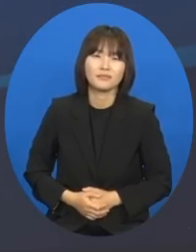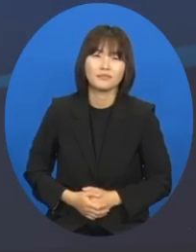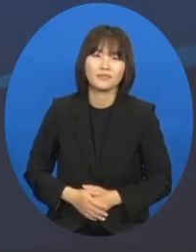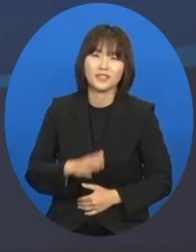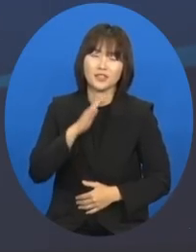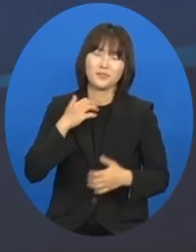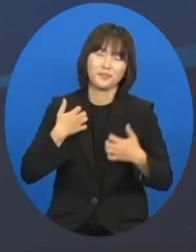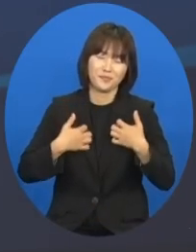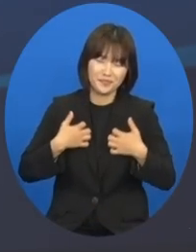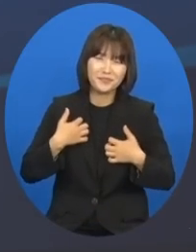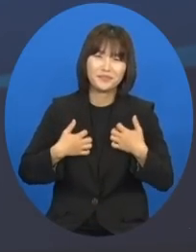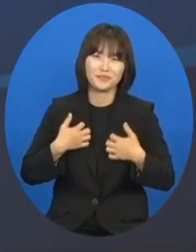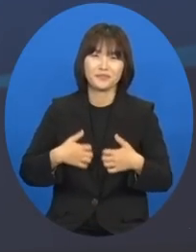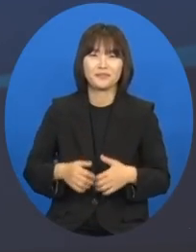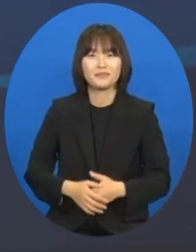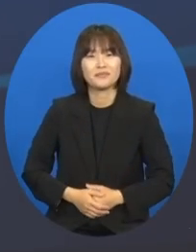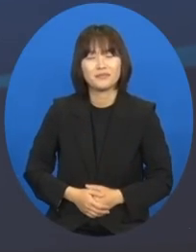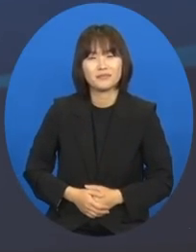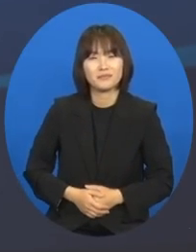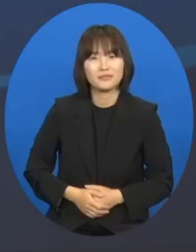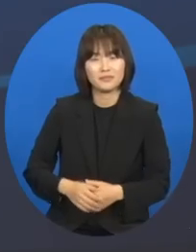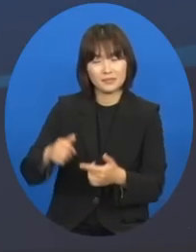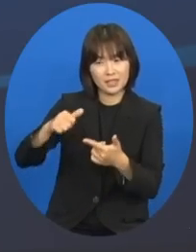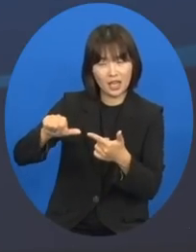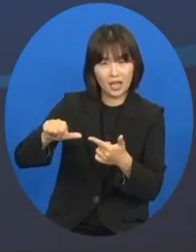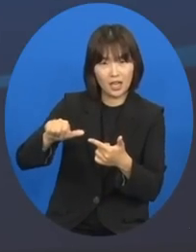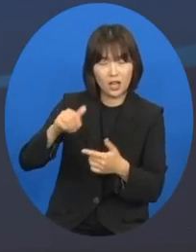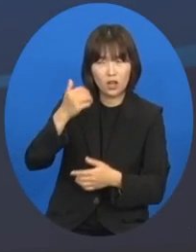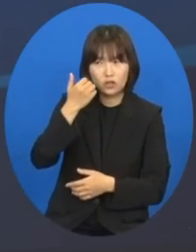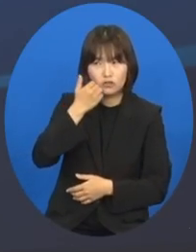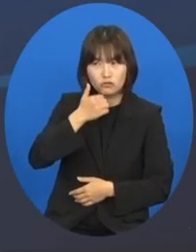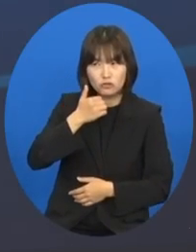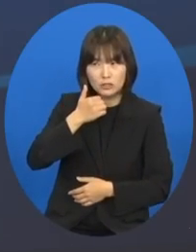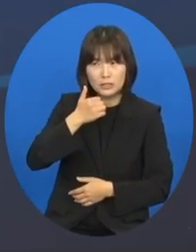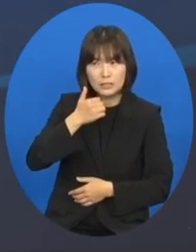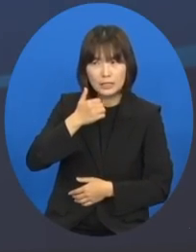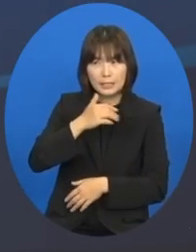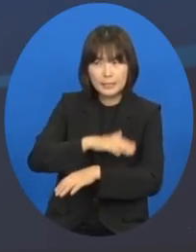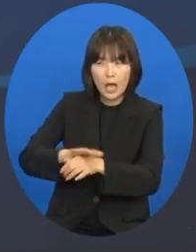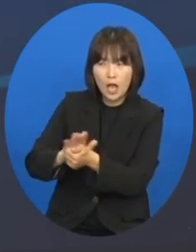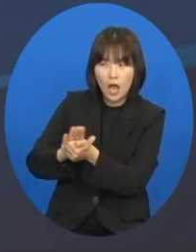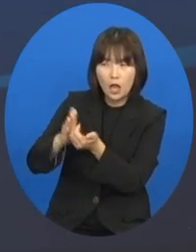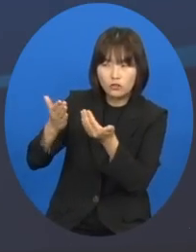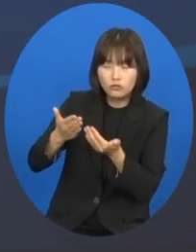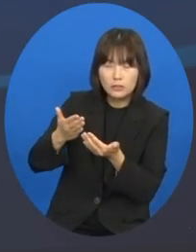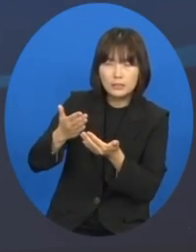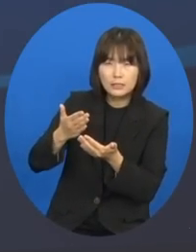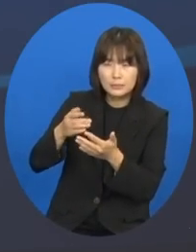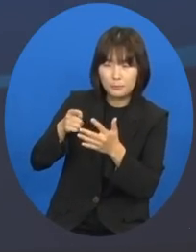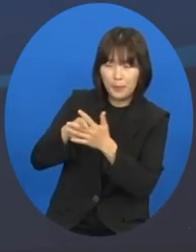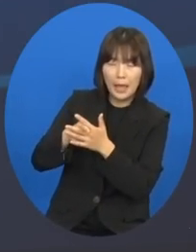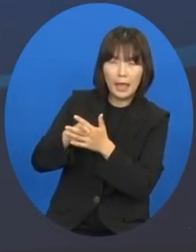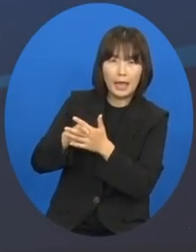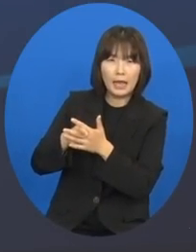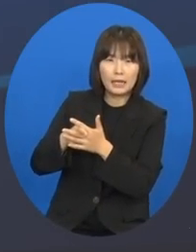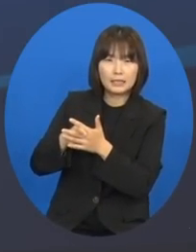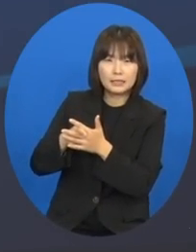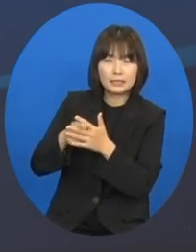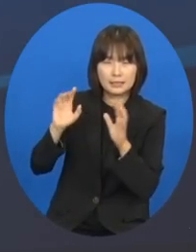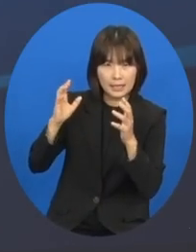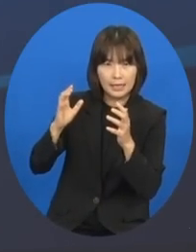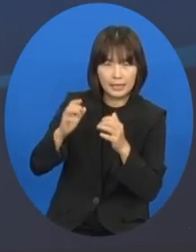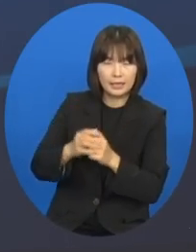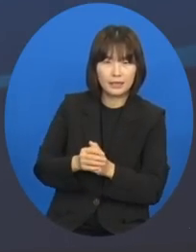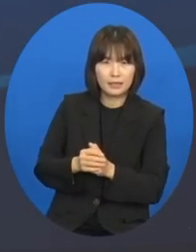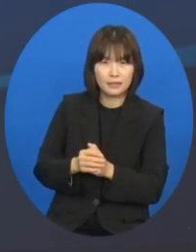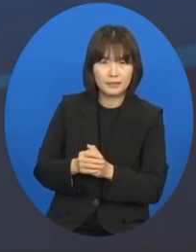얼마나 재밌는지 얘는 누가 자기에게 떡을 주는지 아는 아이예요 그래서이 아주머니가 나에게 간식을 줄